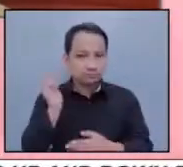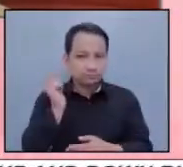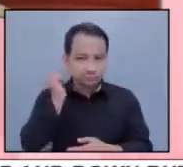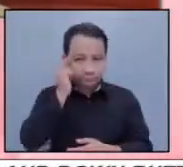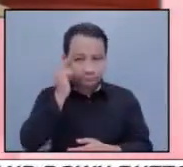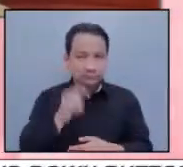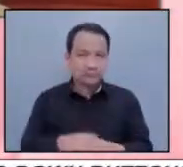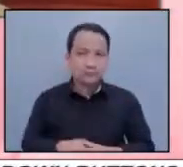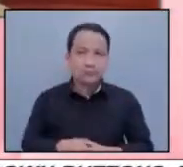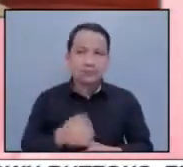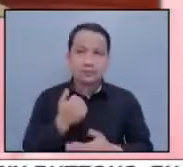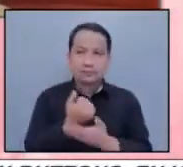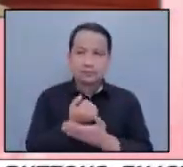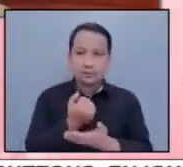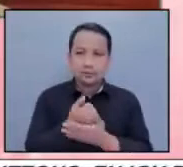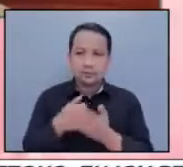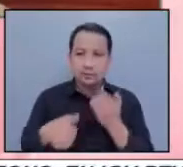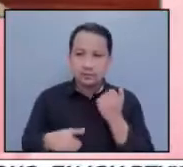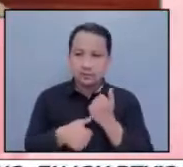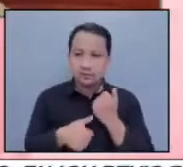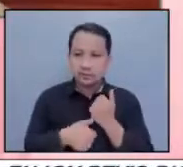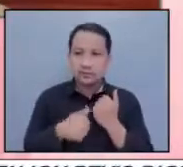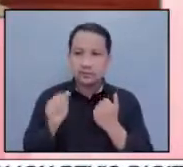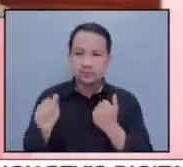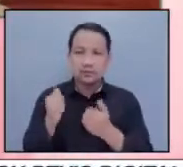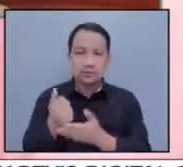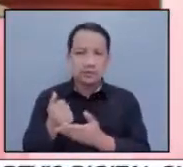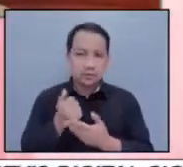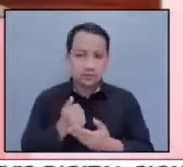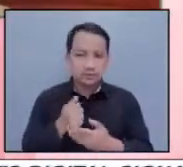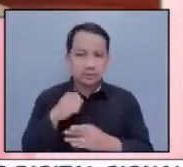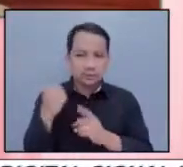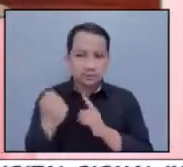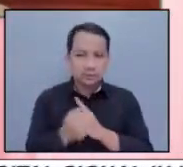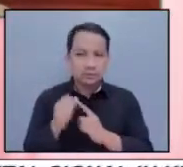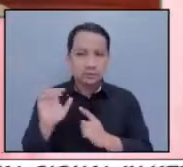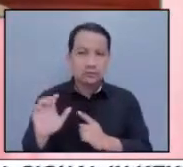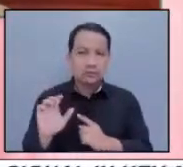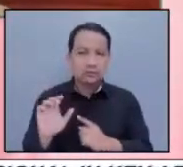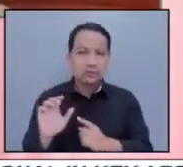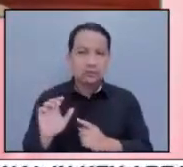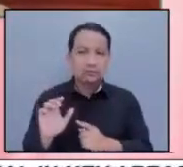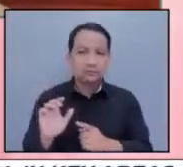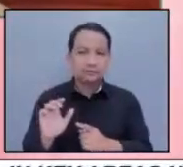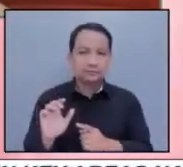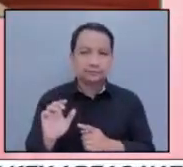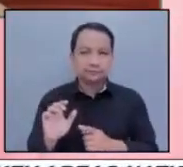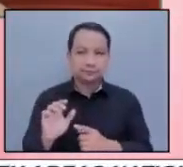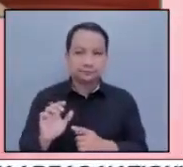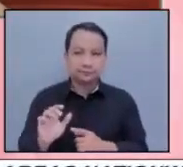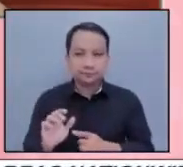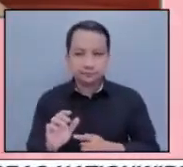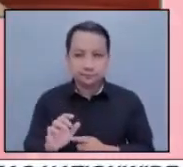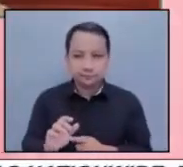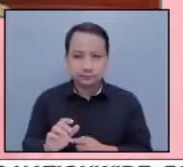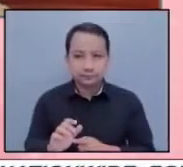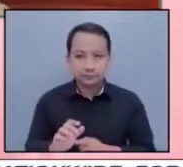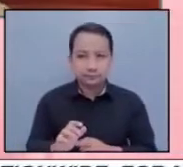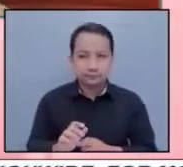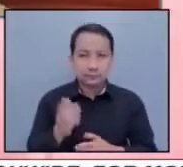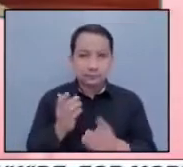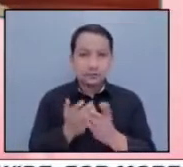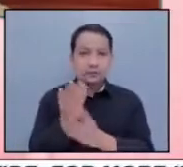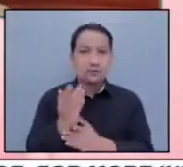assistant po. Pero unahin muna natin yung inyong sitwasyon at yung pagpapagamot po through either Malasakit Center